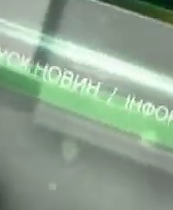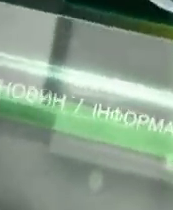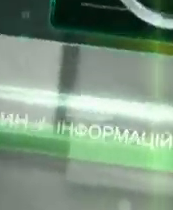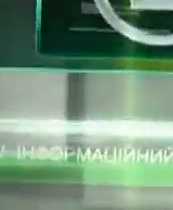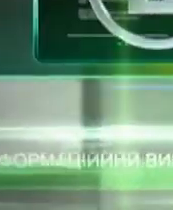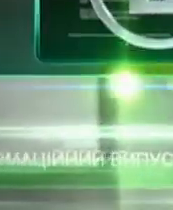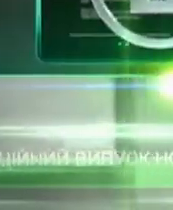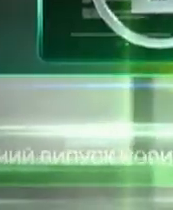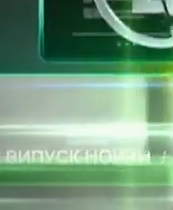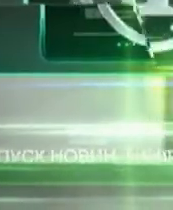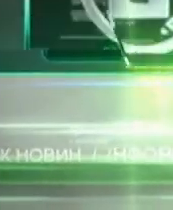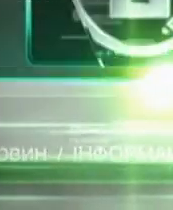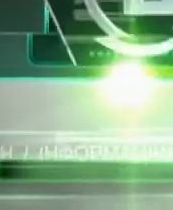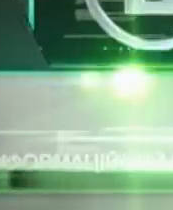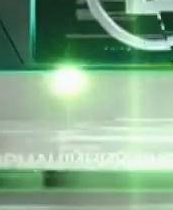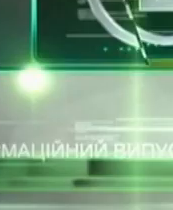Музика